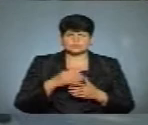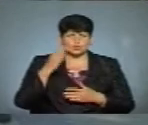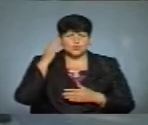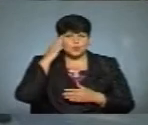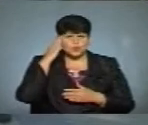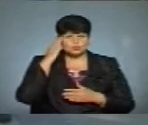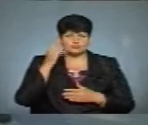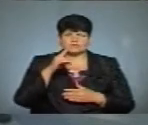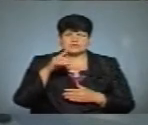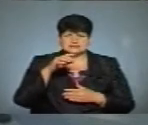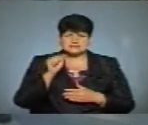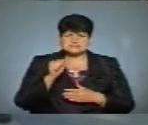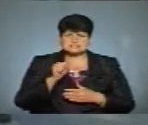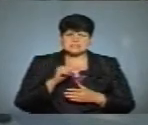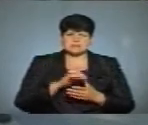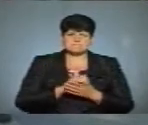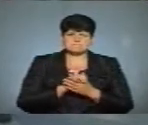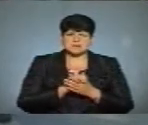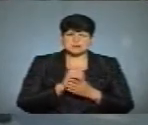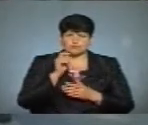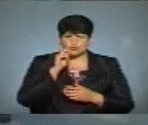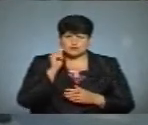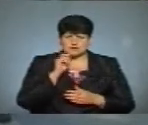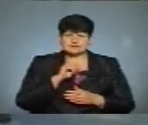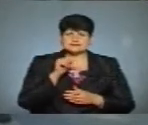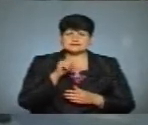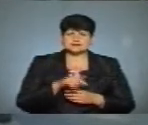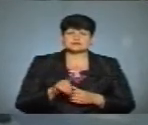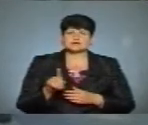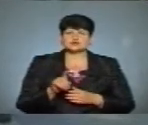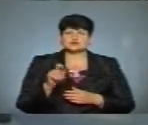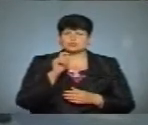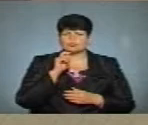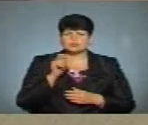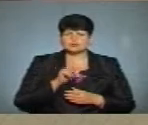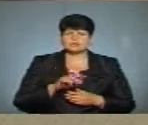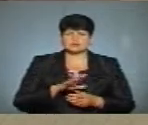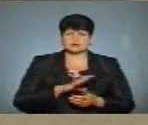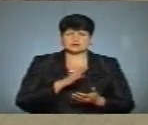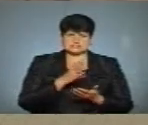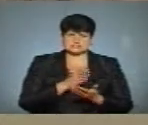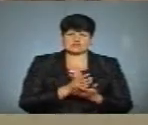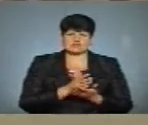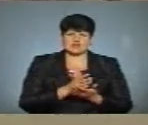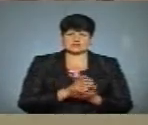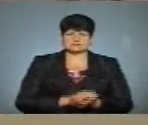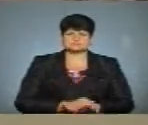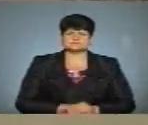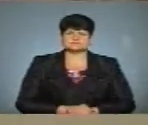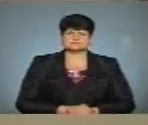за мир в Україні, за те, щоб Україна існувала.